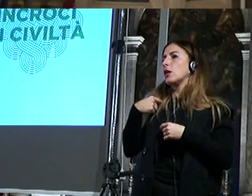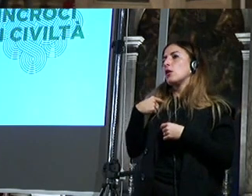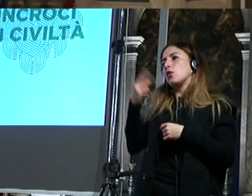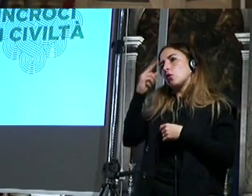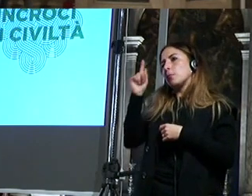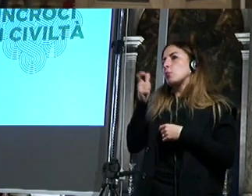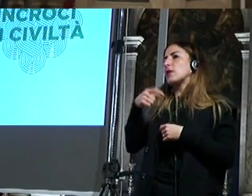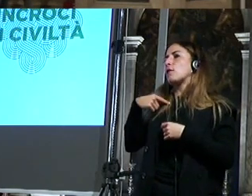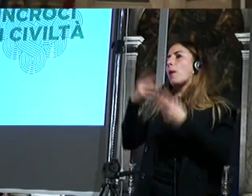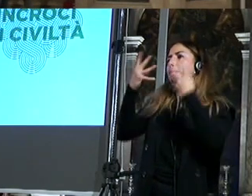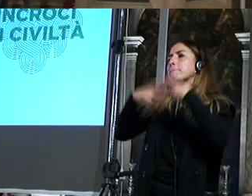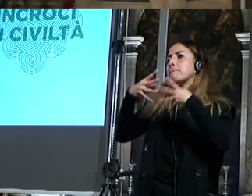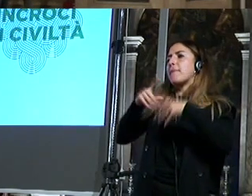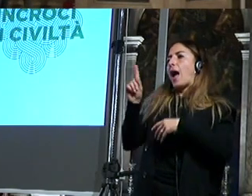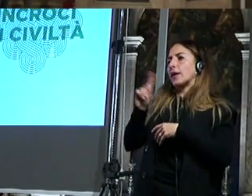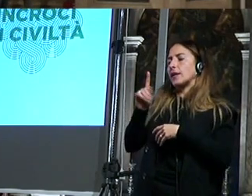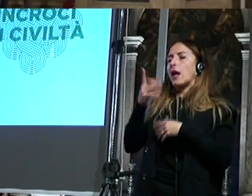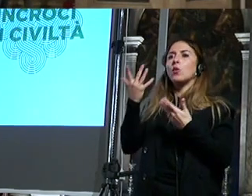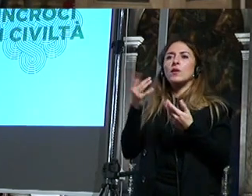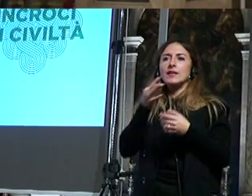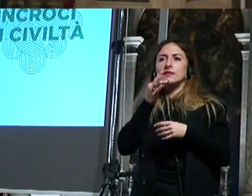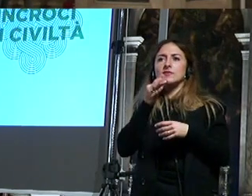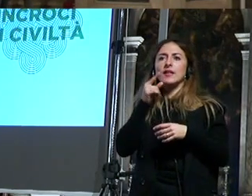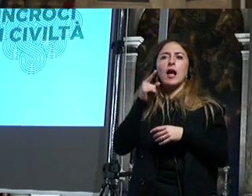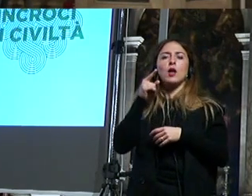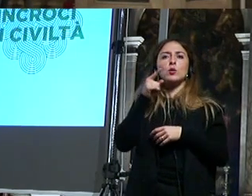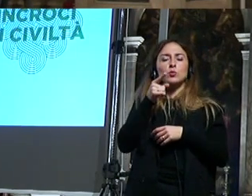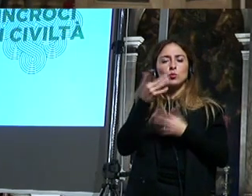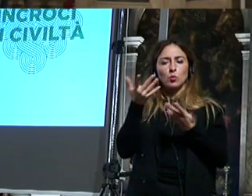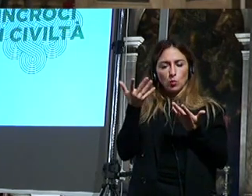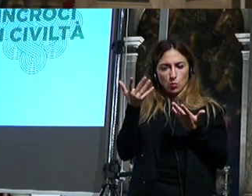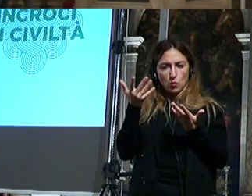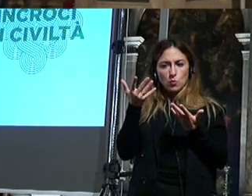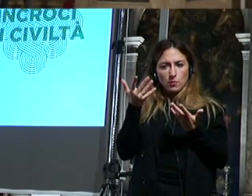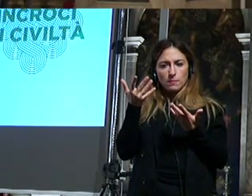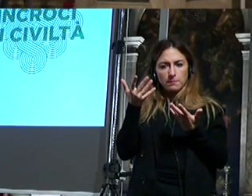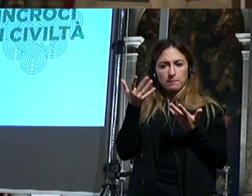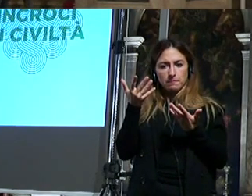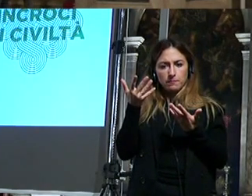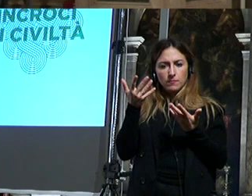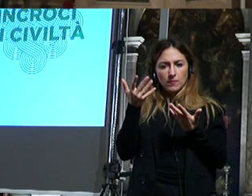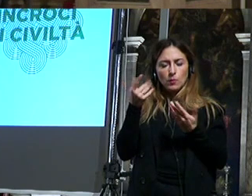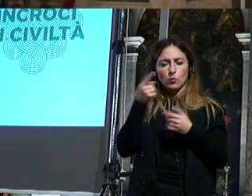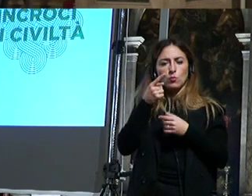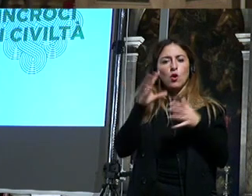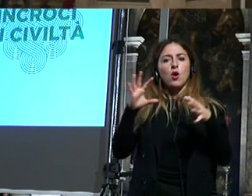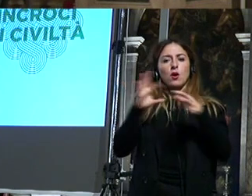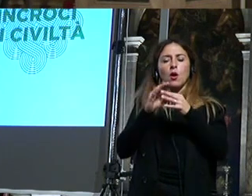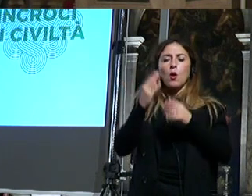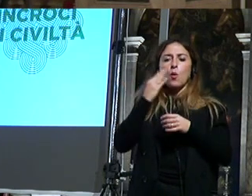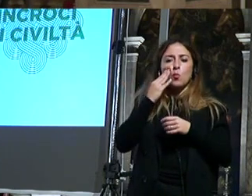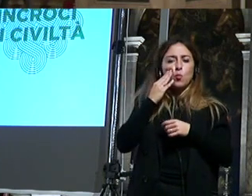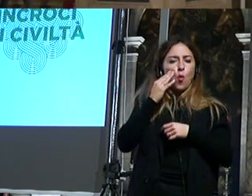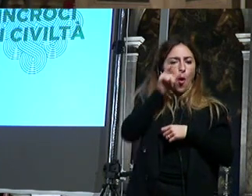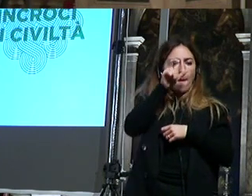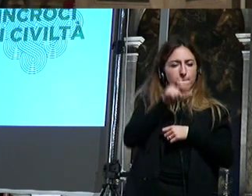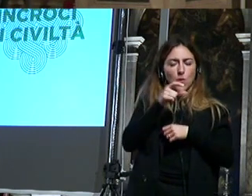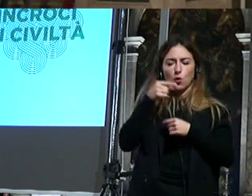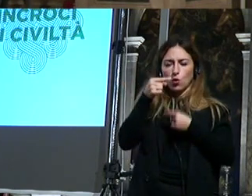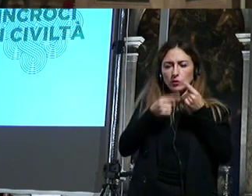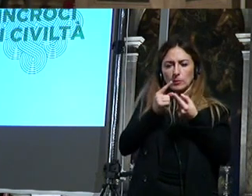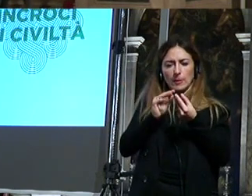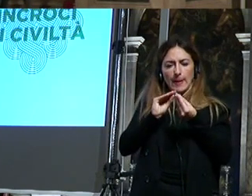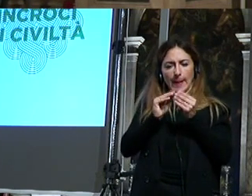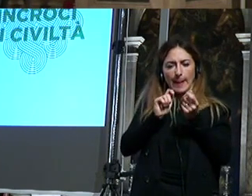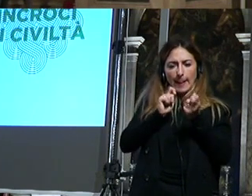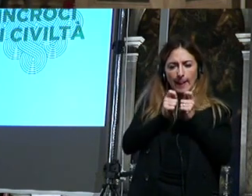macchina. Quindi in qualche modo tu colleghi l'esattezza, colleghi, dici che l'umano è questo continuo